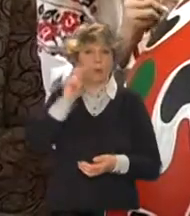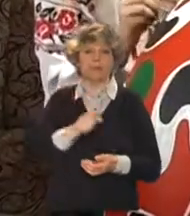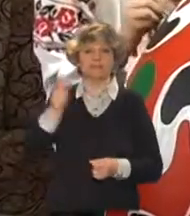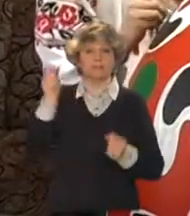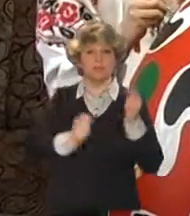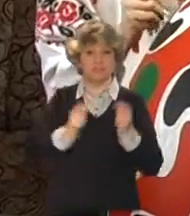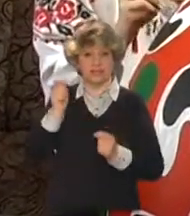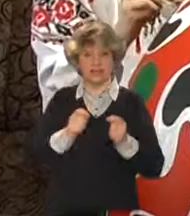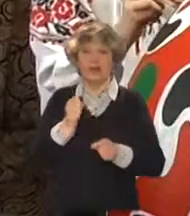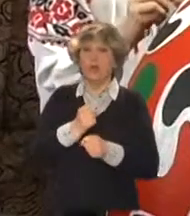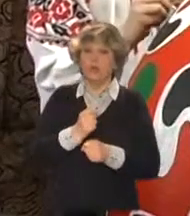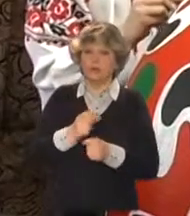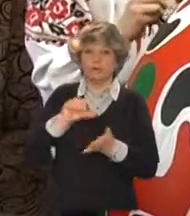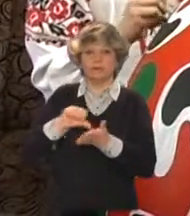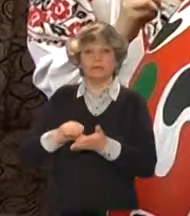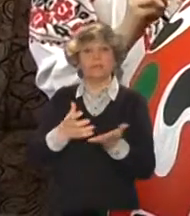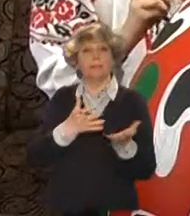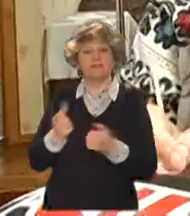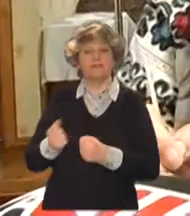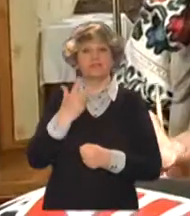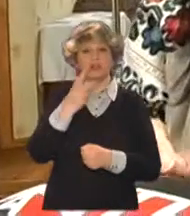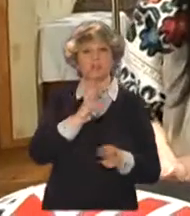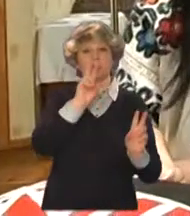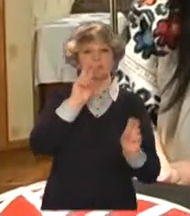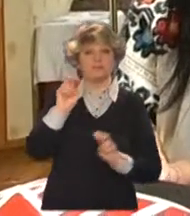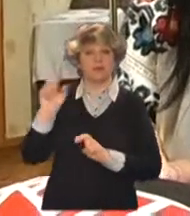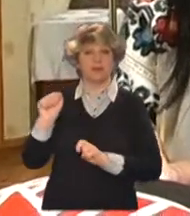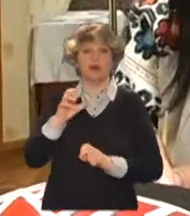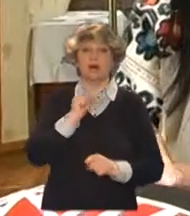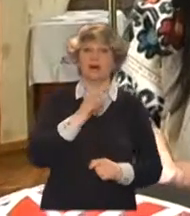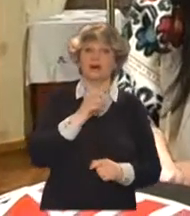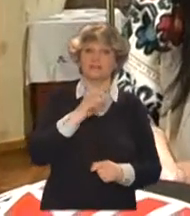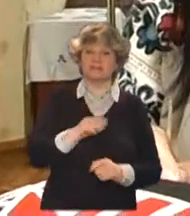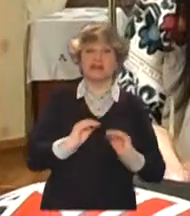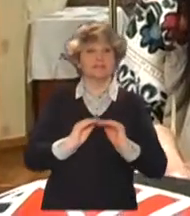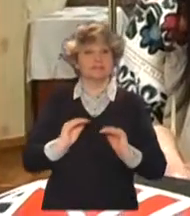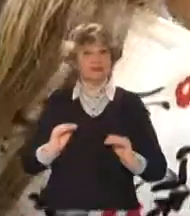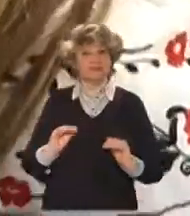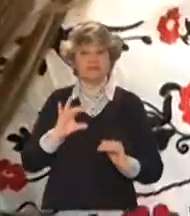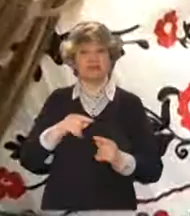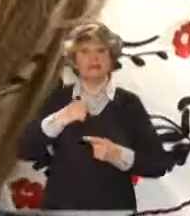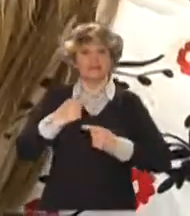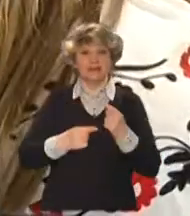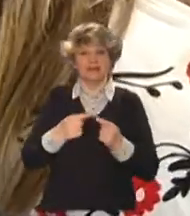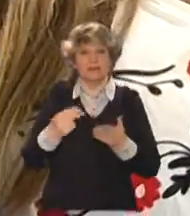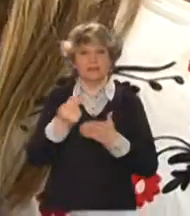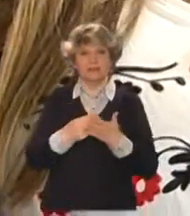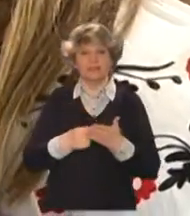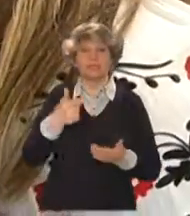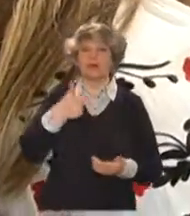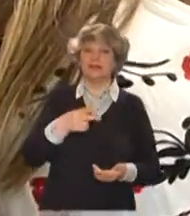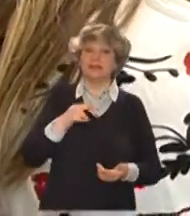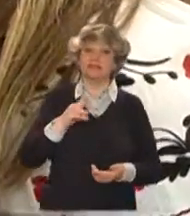атрибутів. Роботи учасників беруть участь у трьох номінаціях – арт-об'єкти, дитяча і традиційна писанка. Галина Тимошенко разом